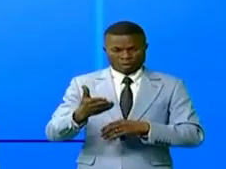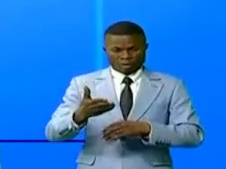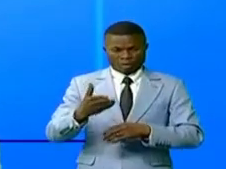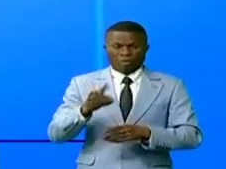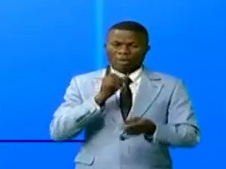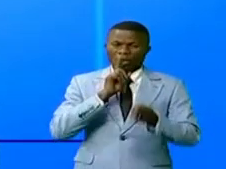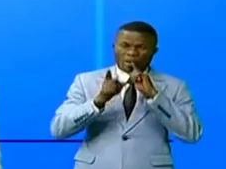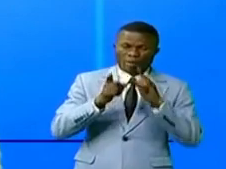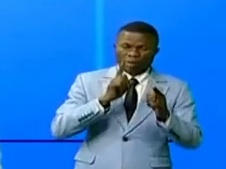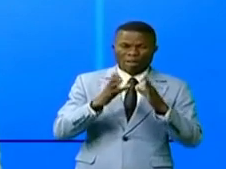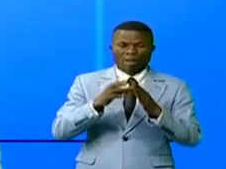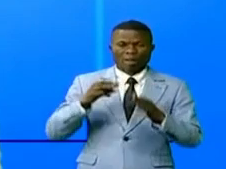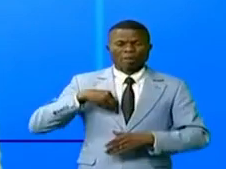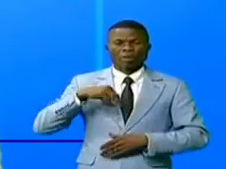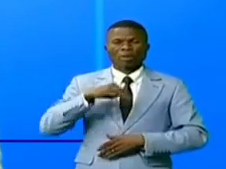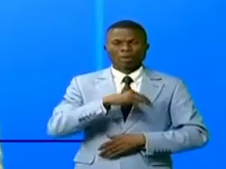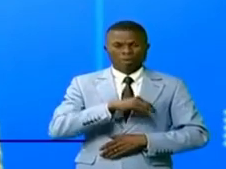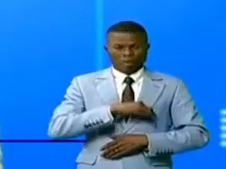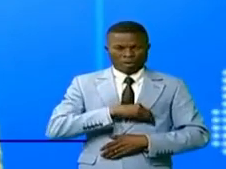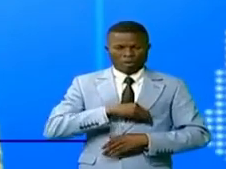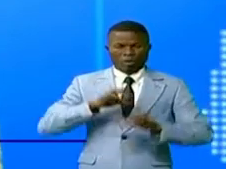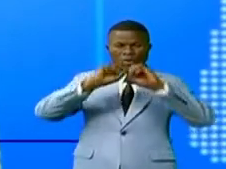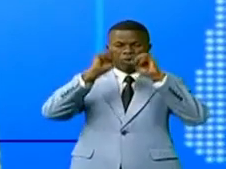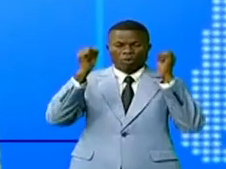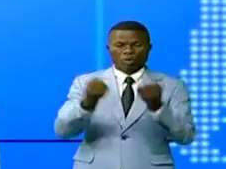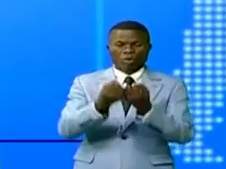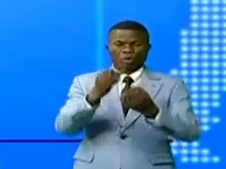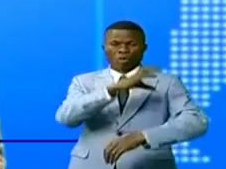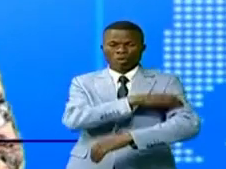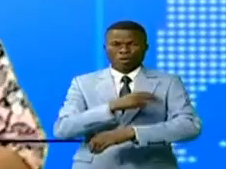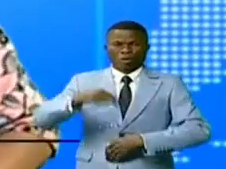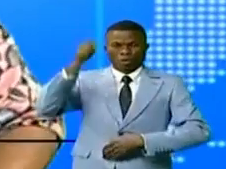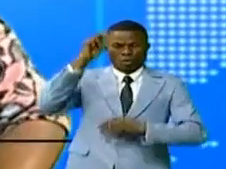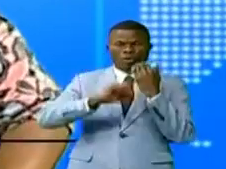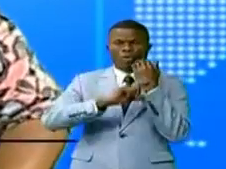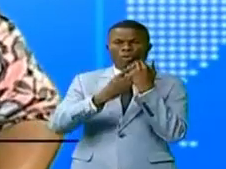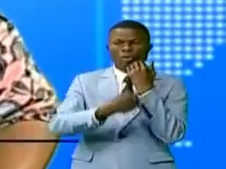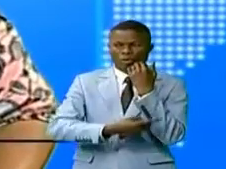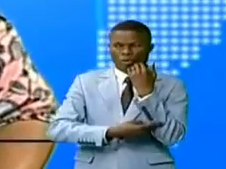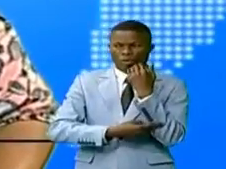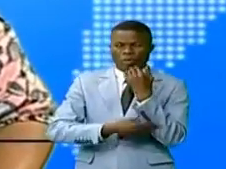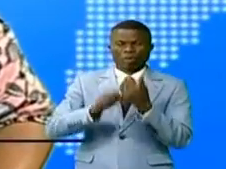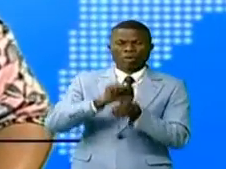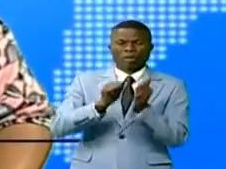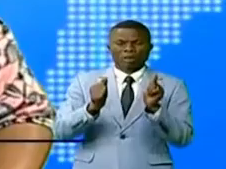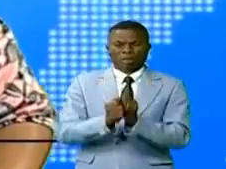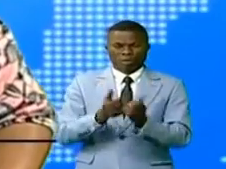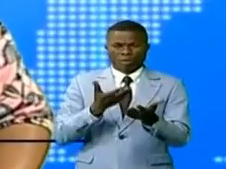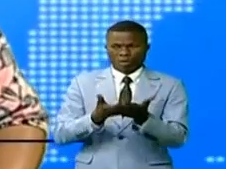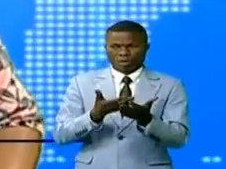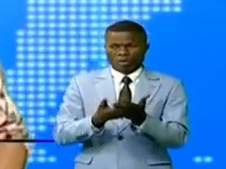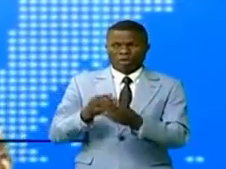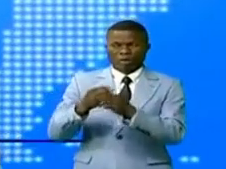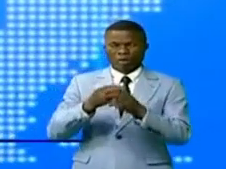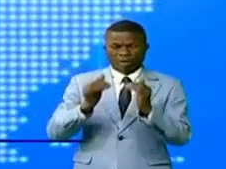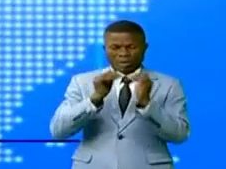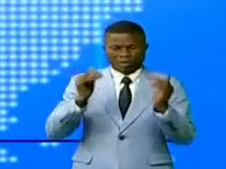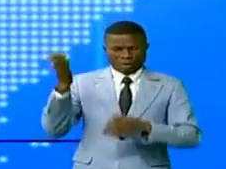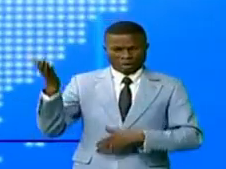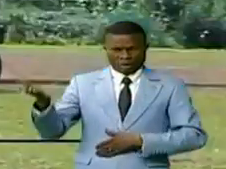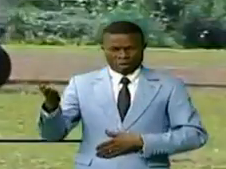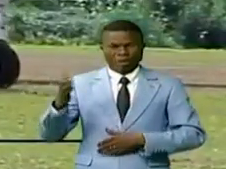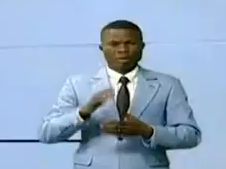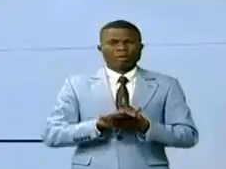entretenu avec les membres de la société civile du Nord Kivu sur la situation sécuritaire de l'heure.